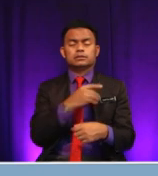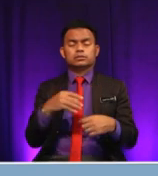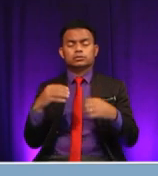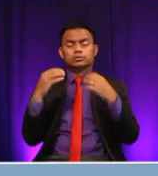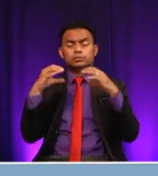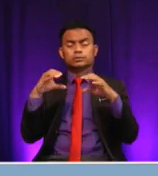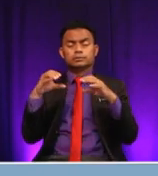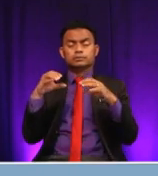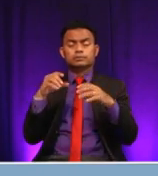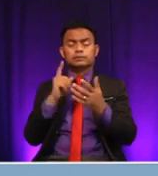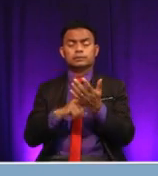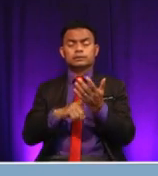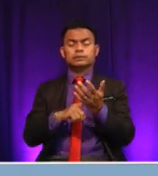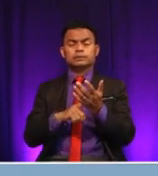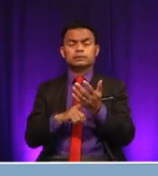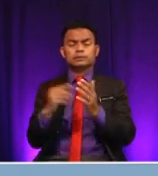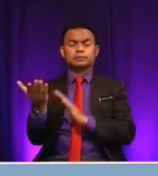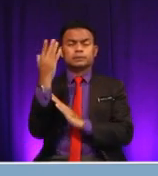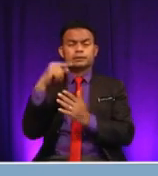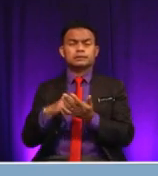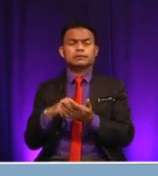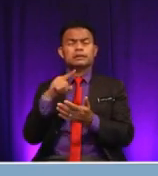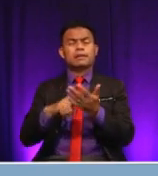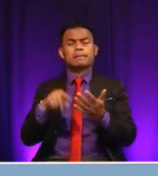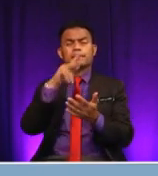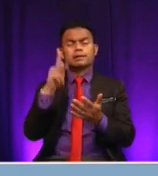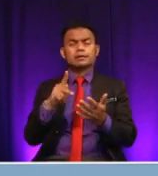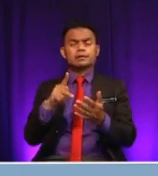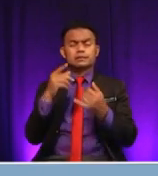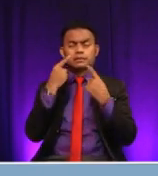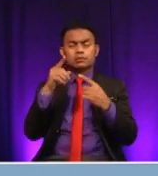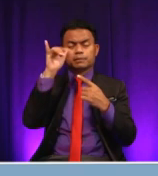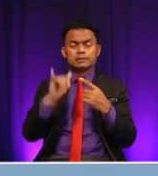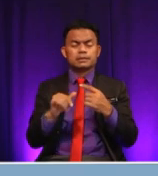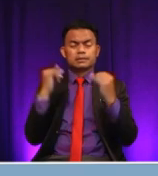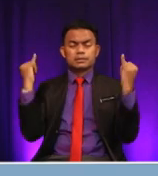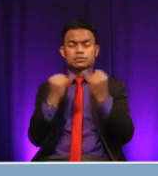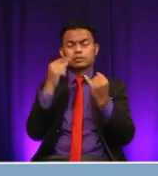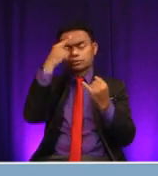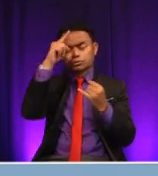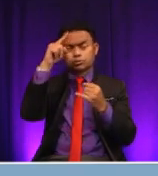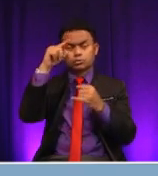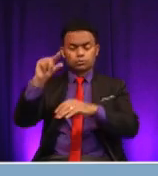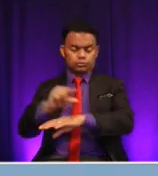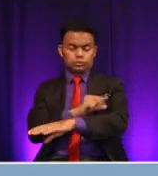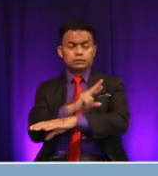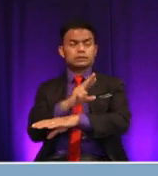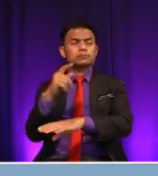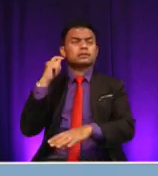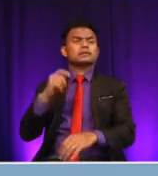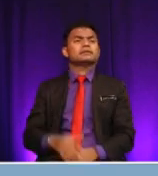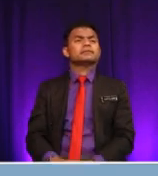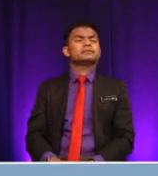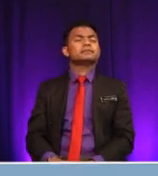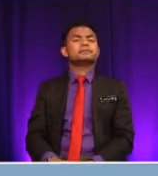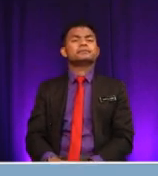Apakah jawaban yang sesuai untuk ciri gurindam tersebut oke tak mencoba